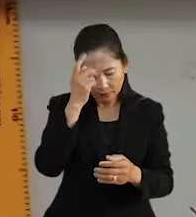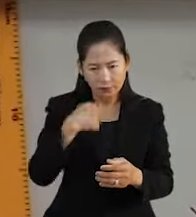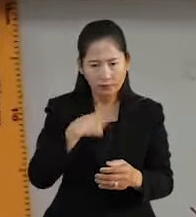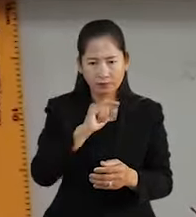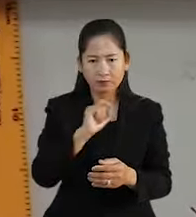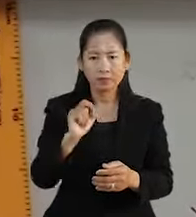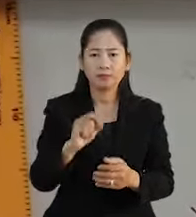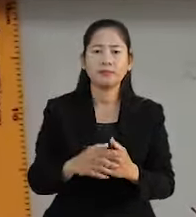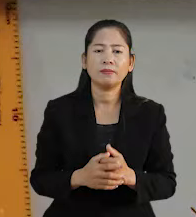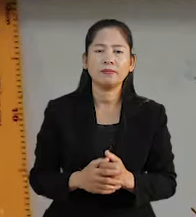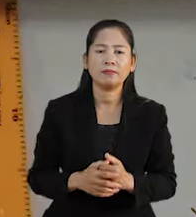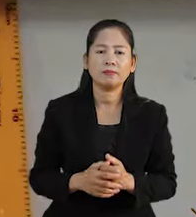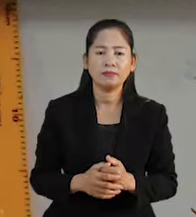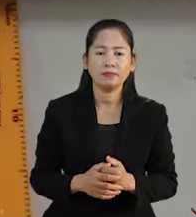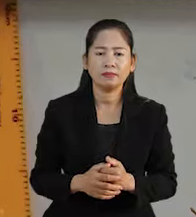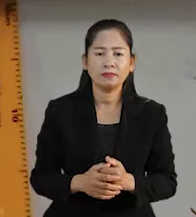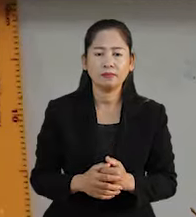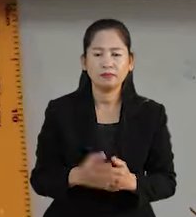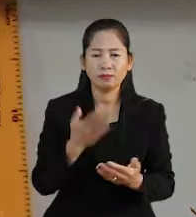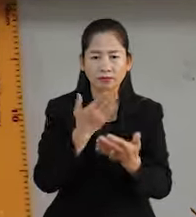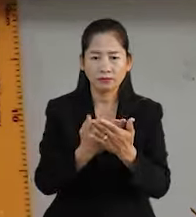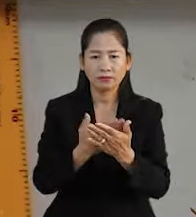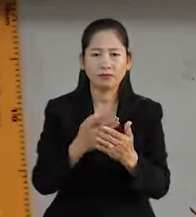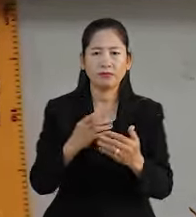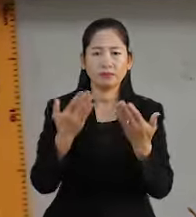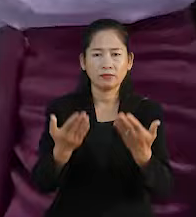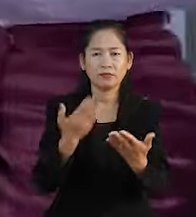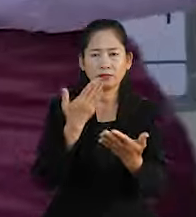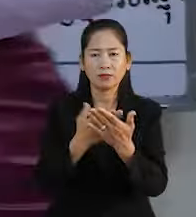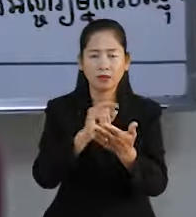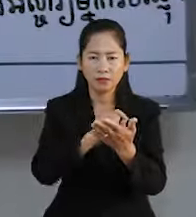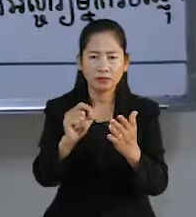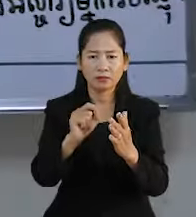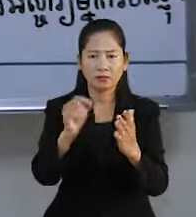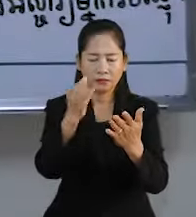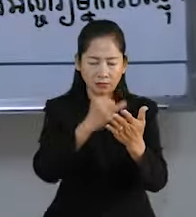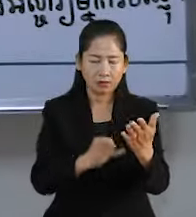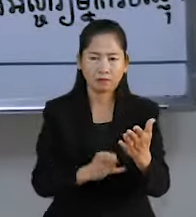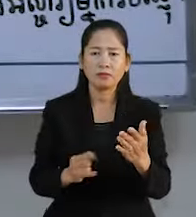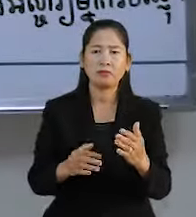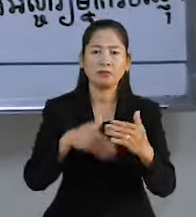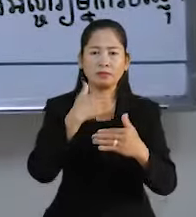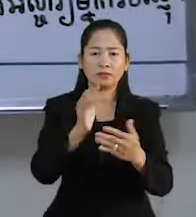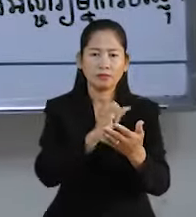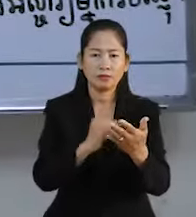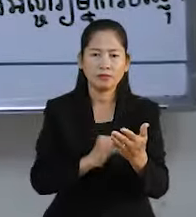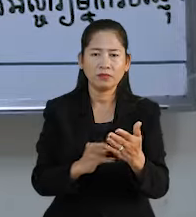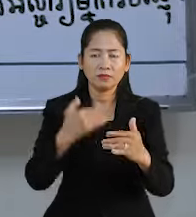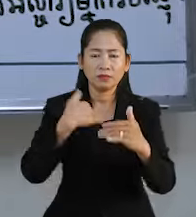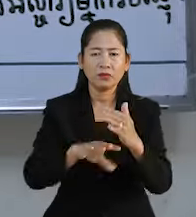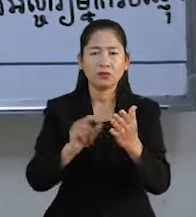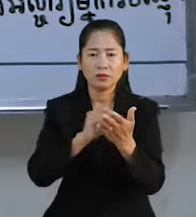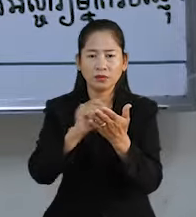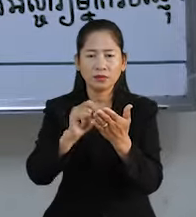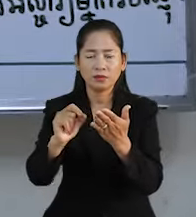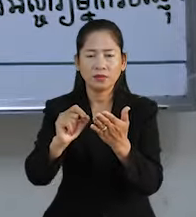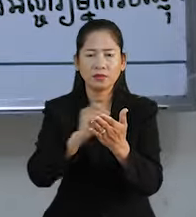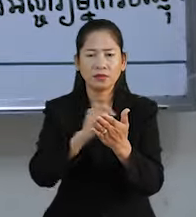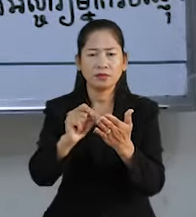សេណាកូនណាអរគុណនេះឲ្យឈ្មោះថាសំណេរព្រៀងមែនទេកូនចាបន្តពីសំណេរព្រៀងយើងចូលដល់អីទៀតគឺចូលដ